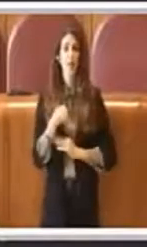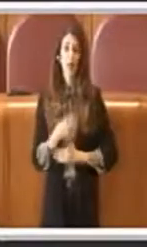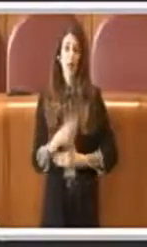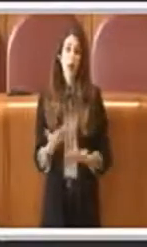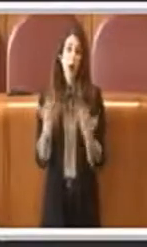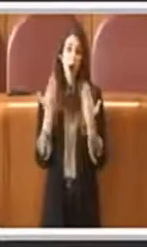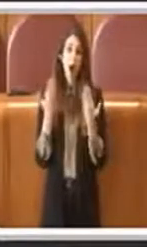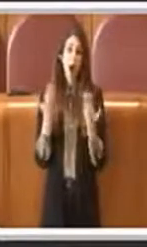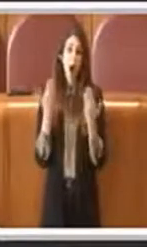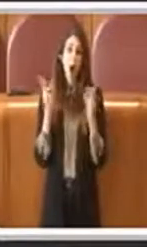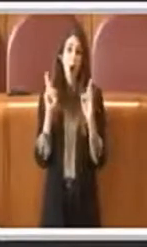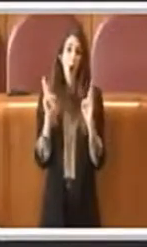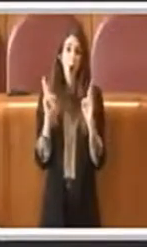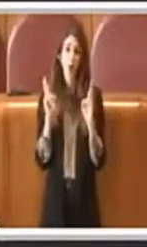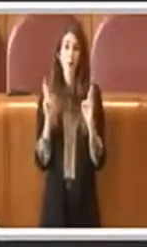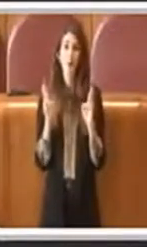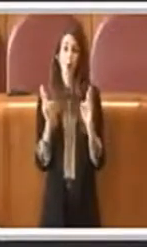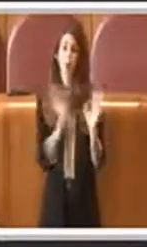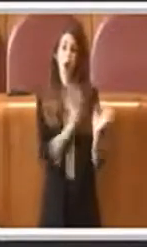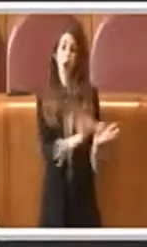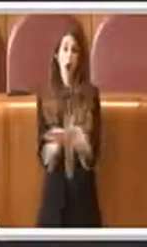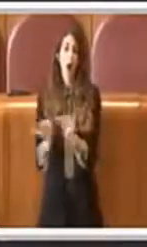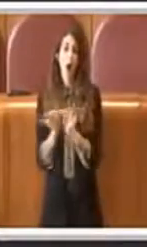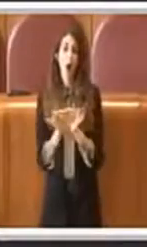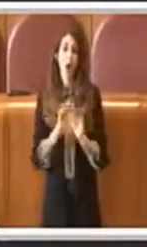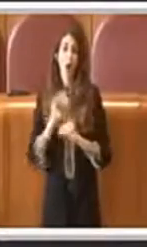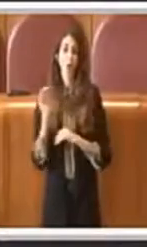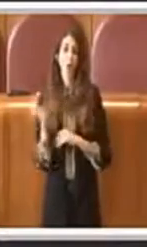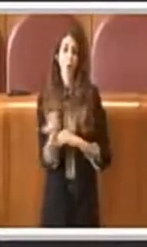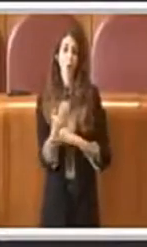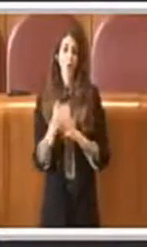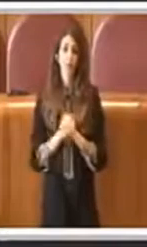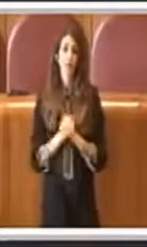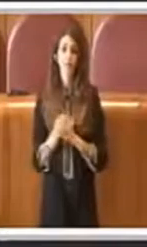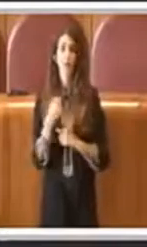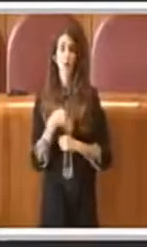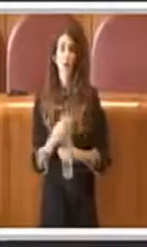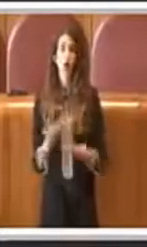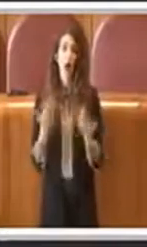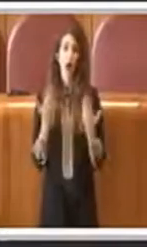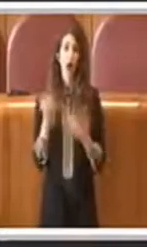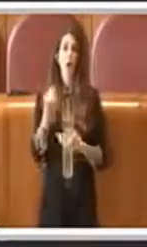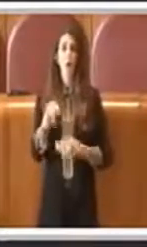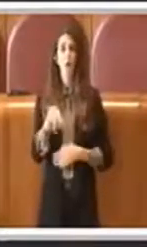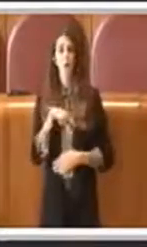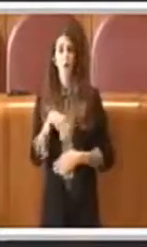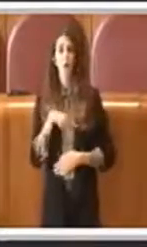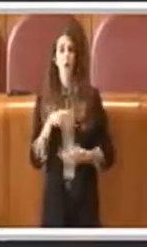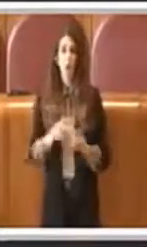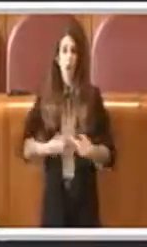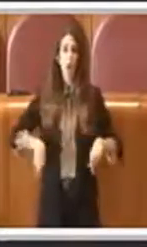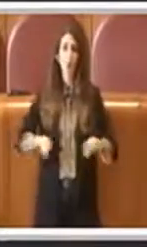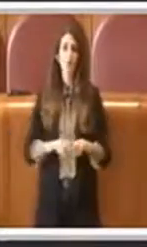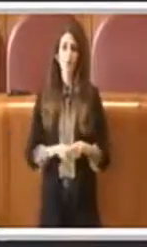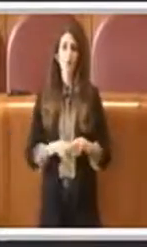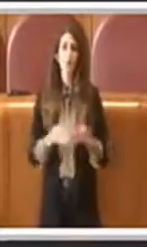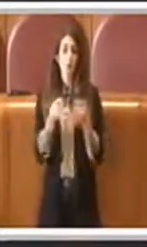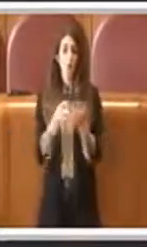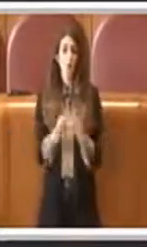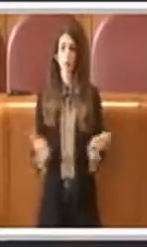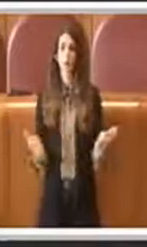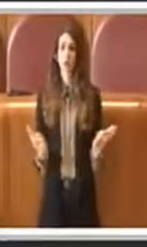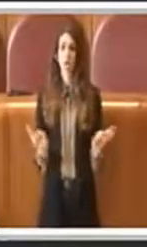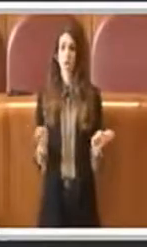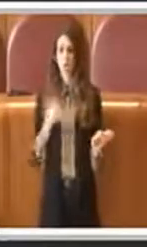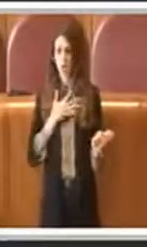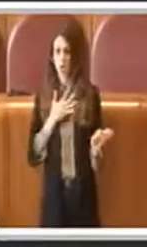ci sia un ampio consenso e poi soprattutto ovviamente anche personalmente con la mia commissione restiamo a disposizione eventualmente per col